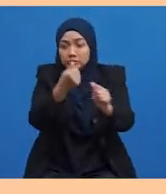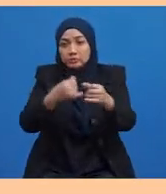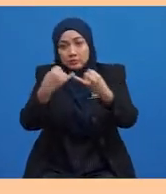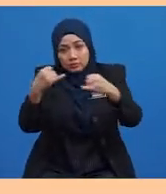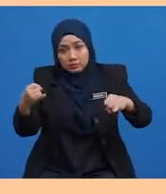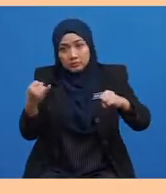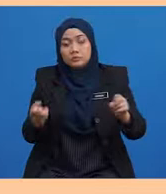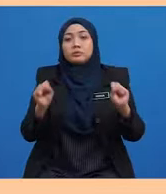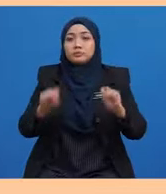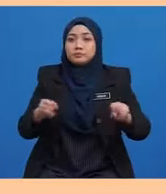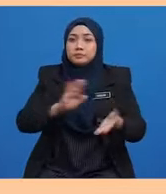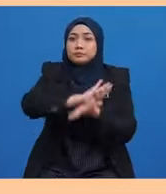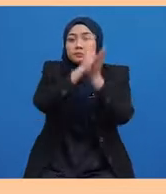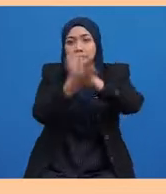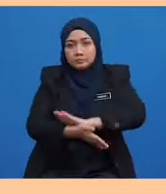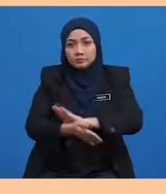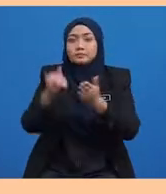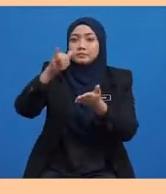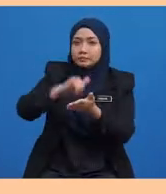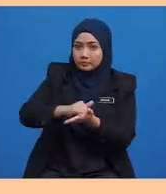kebolehjadian peristiwa tersebut.